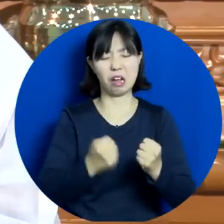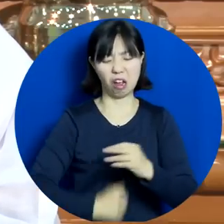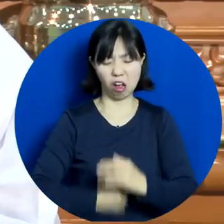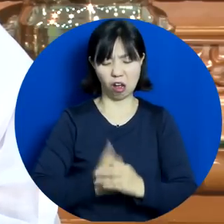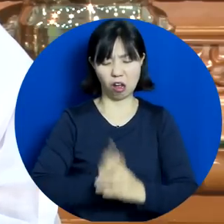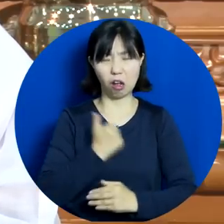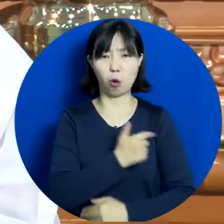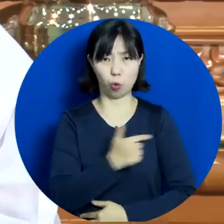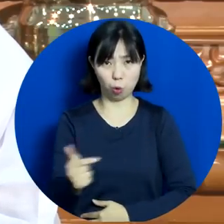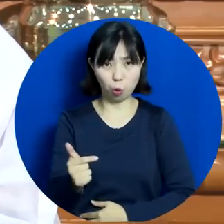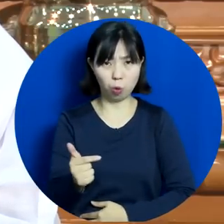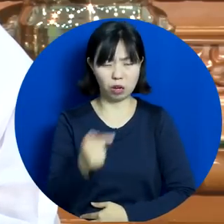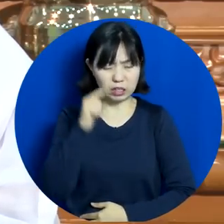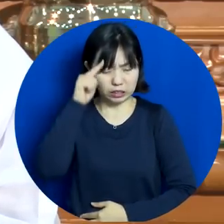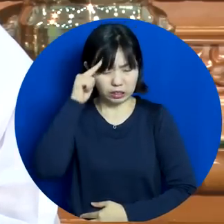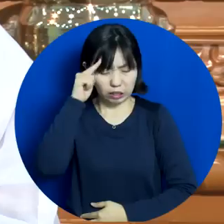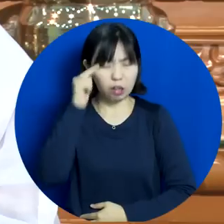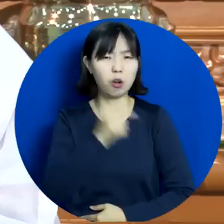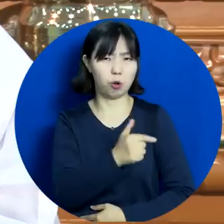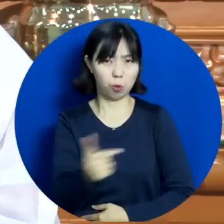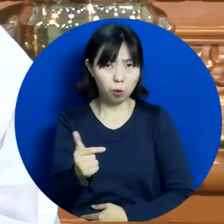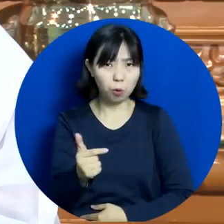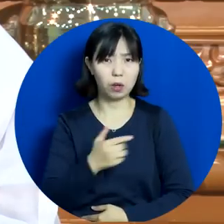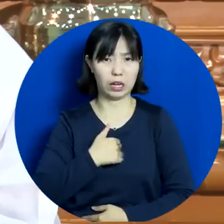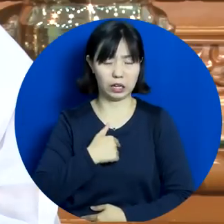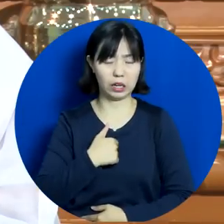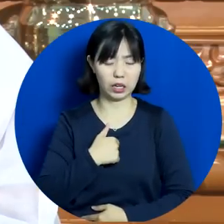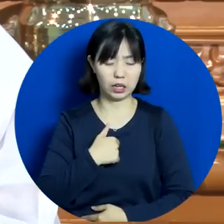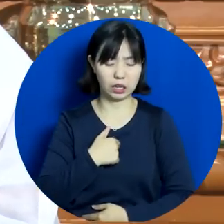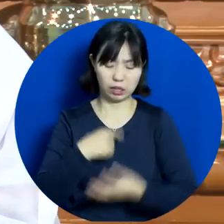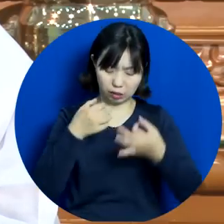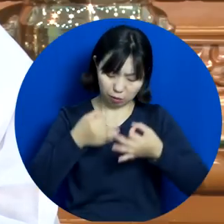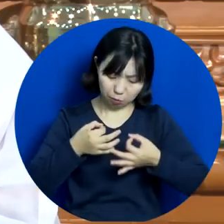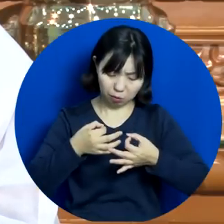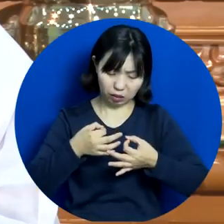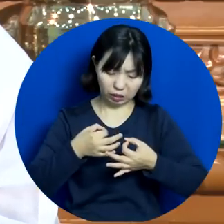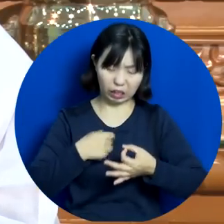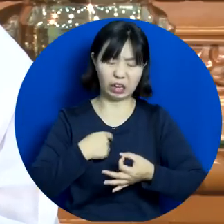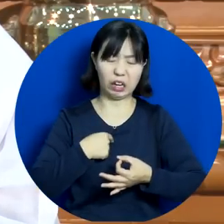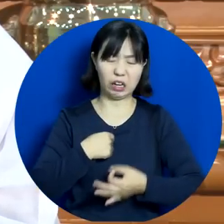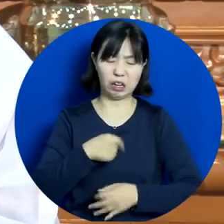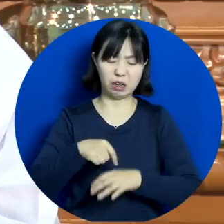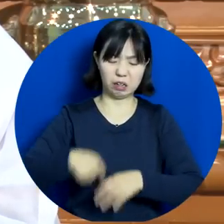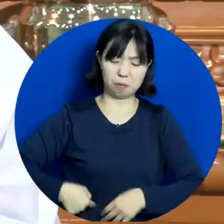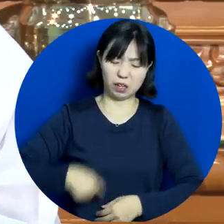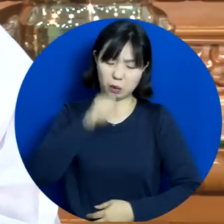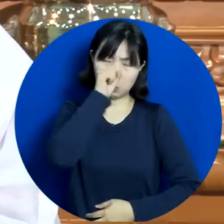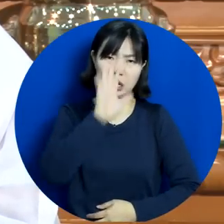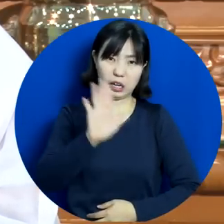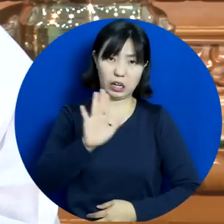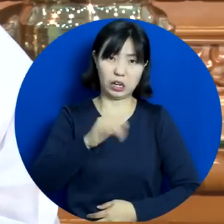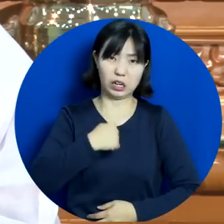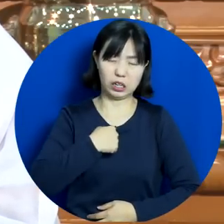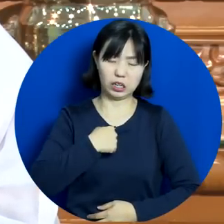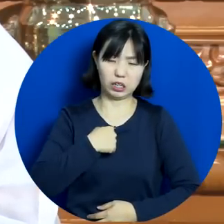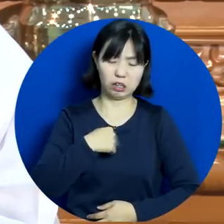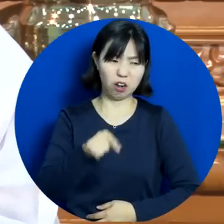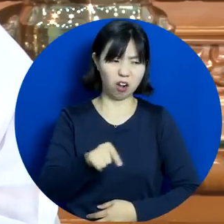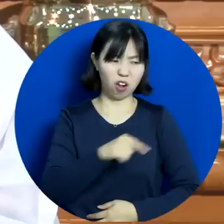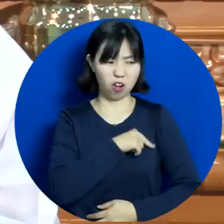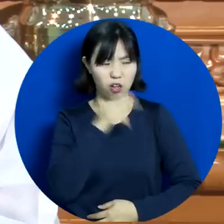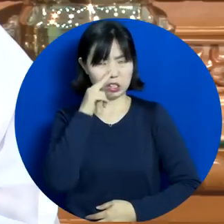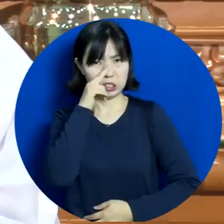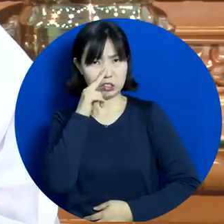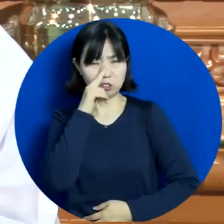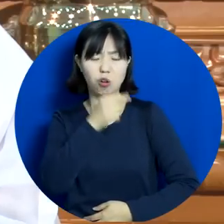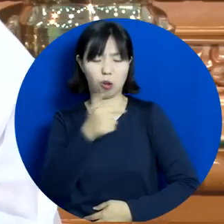내구나, 내가 짜증이 많구나, 내가 좀 심술 궂구나, 내가 질투심이